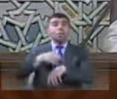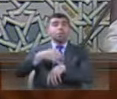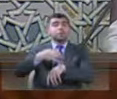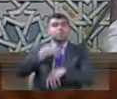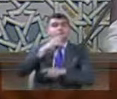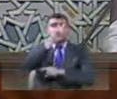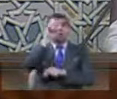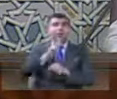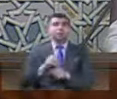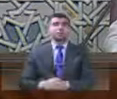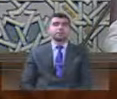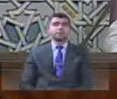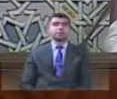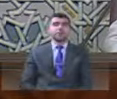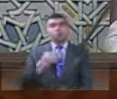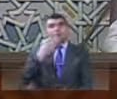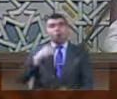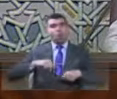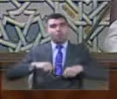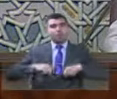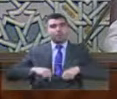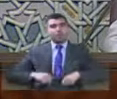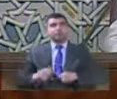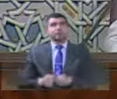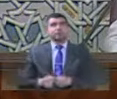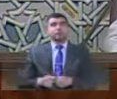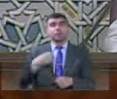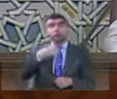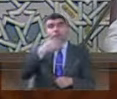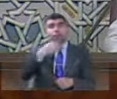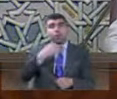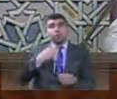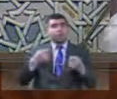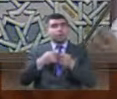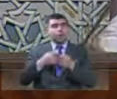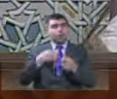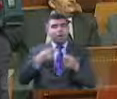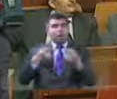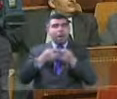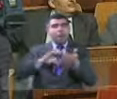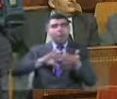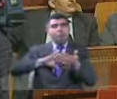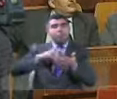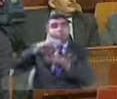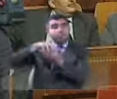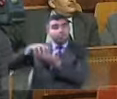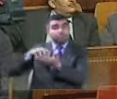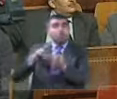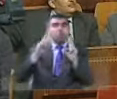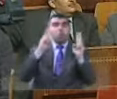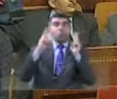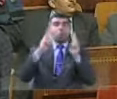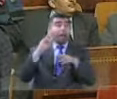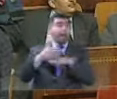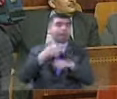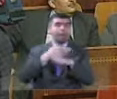تفضلوا. شكرا السيد الوزير، نريد منكم التزام لربط عواصم هذه الجهات بطرق السيارة،